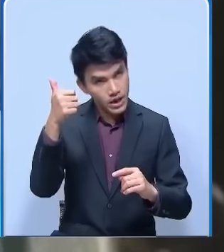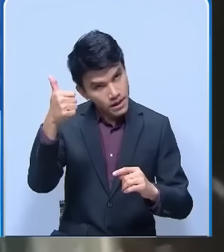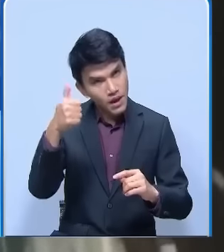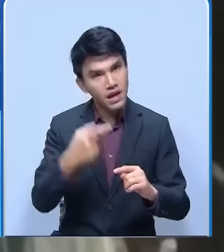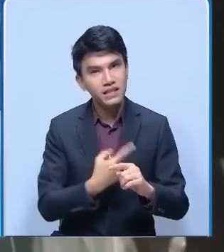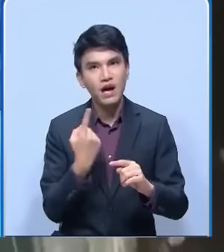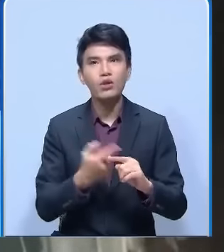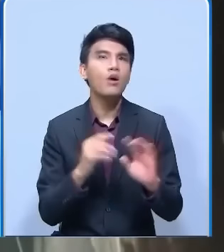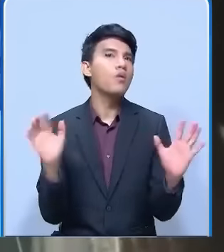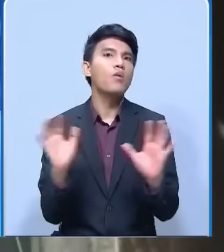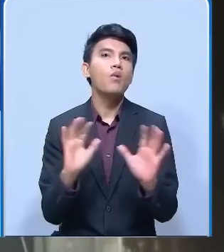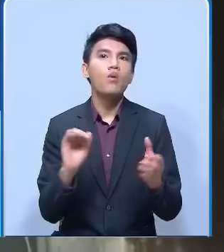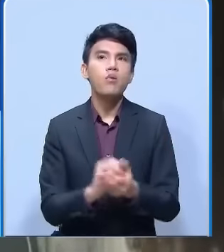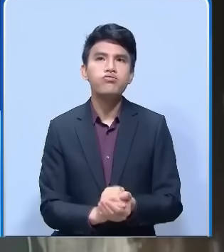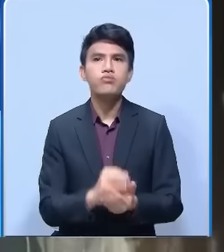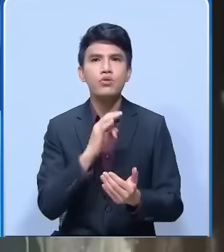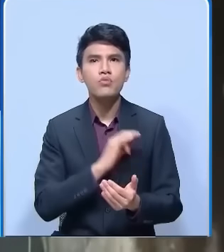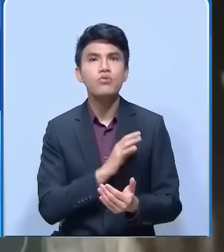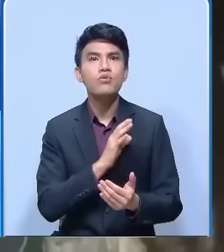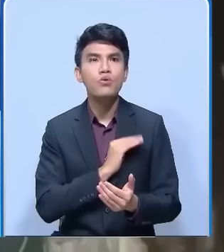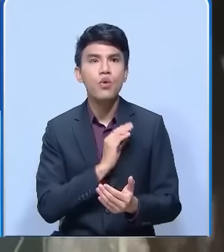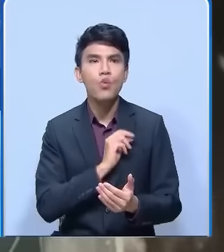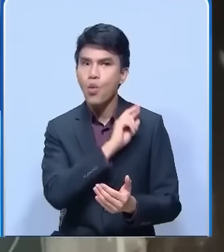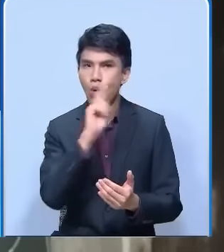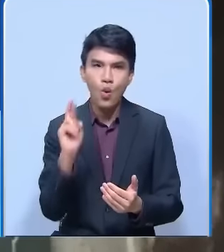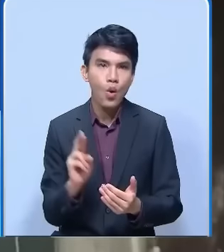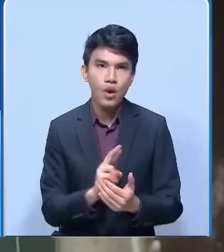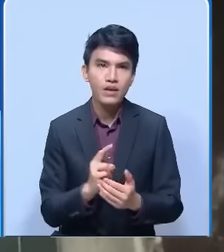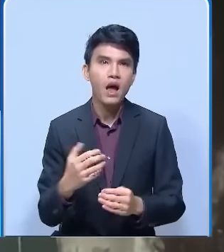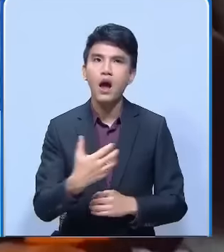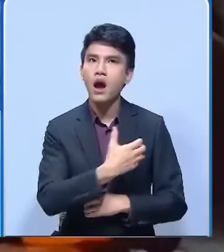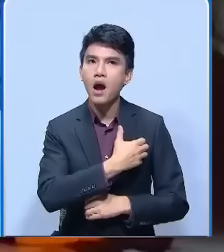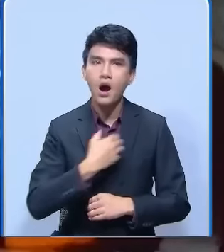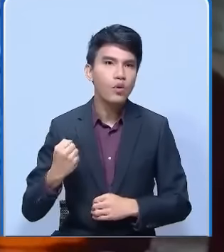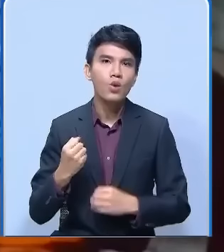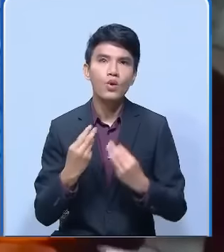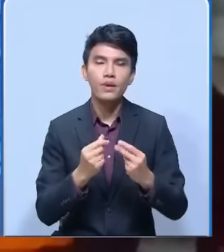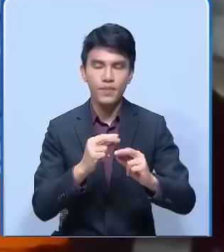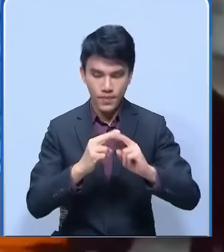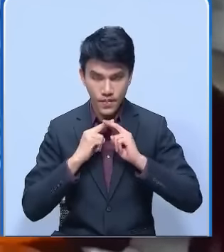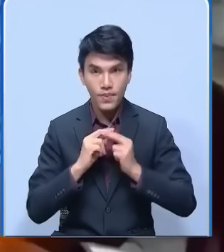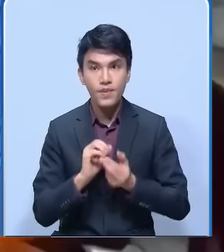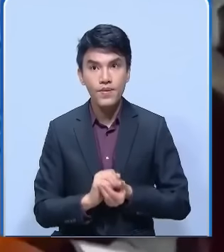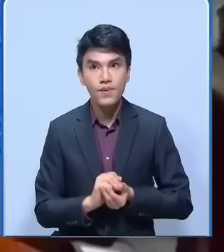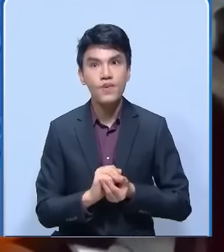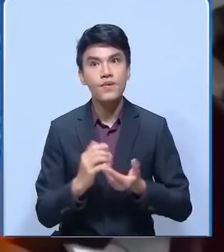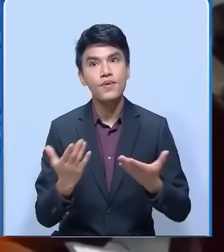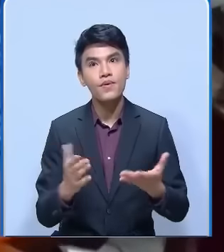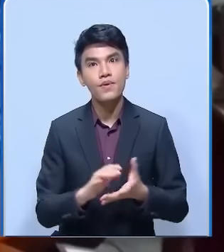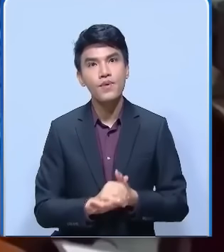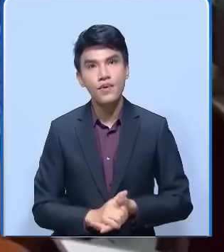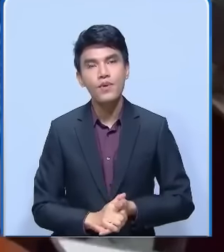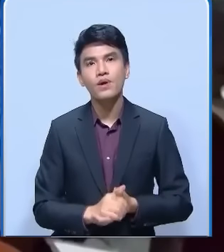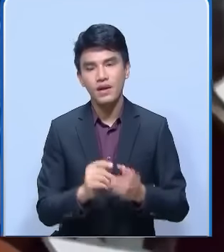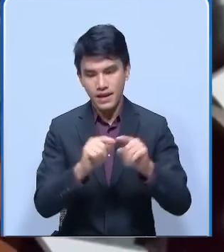ไม่เช่านะก็เลยกังวลว่าเดี๋ยวจะมีการใช้ช่องทางครอบครองปรปักษ์ยึดที่ดินตนเองหรือเปล่า คือเขาอะมีโฉ